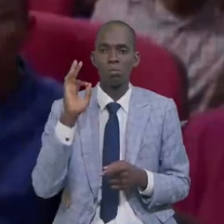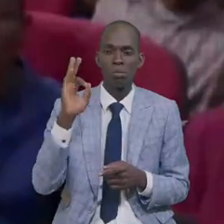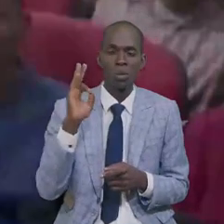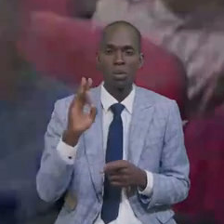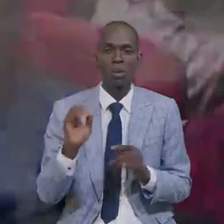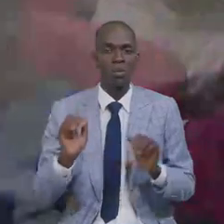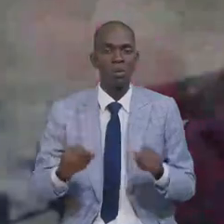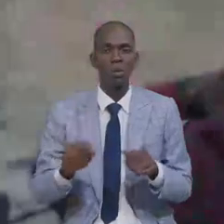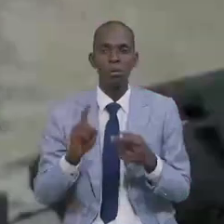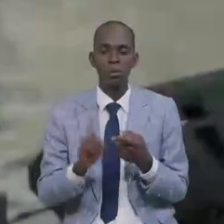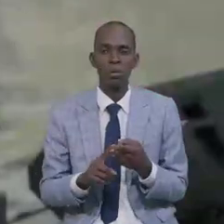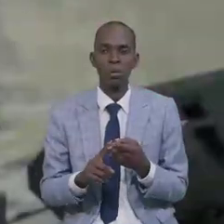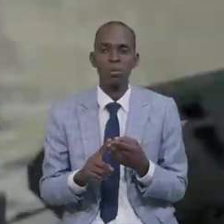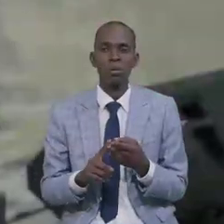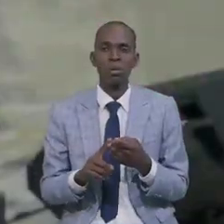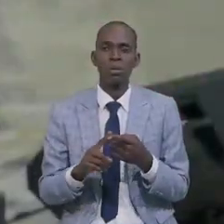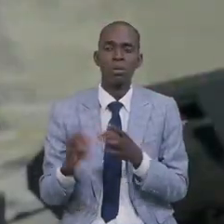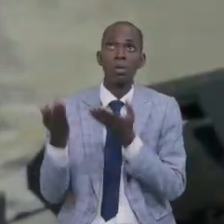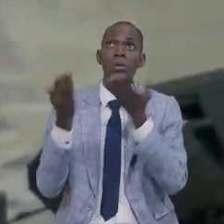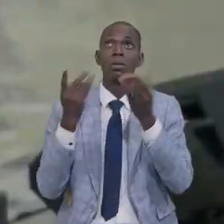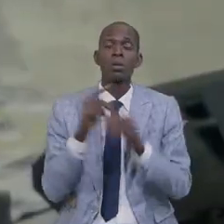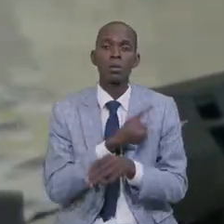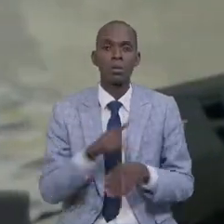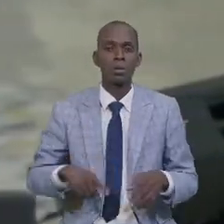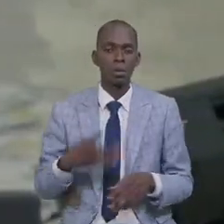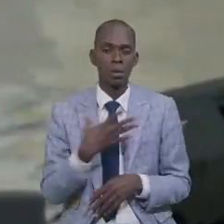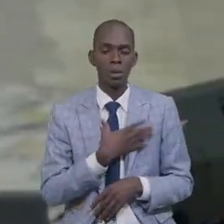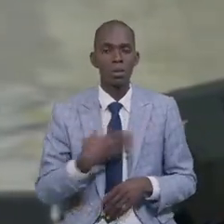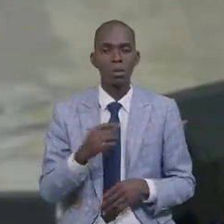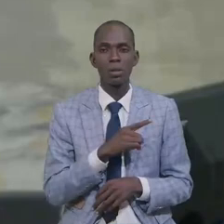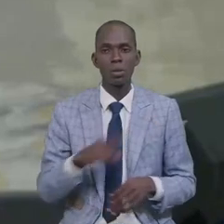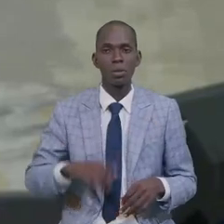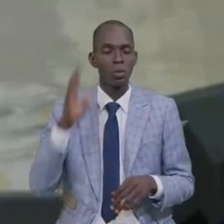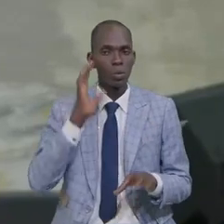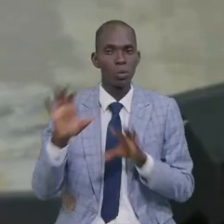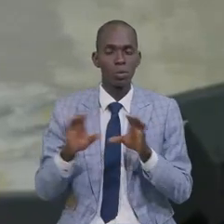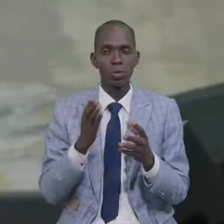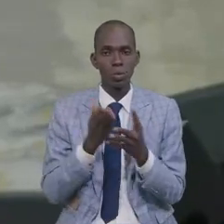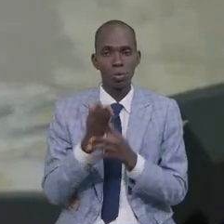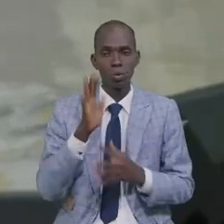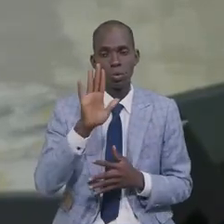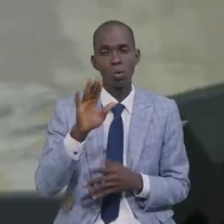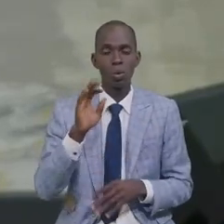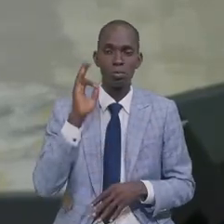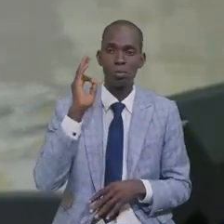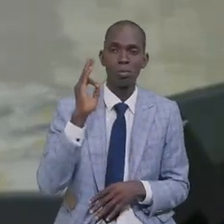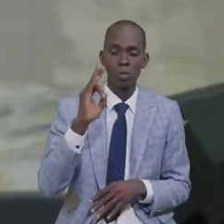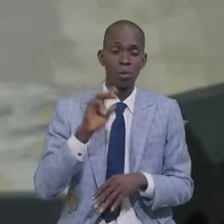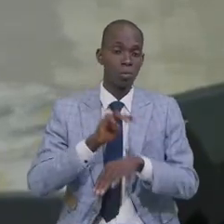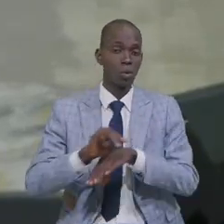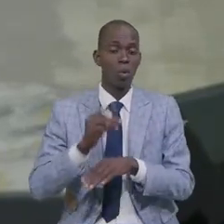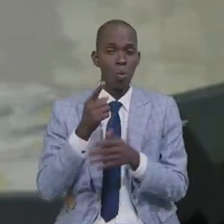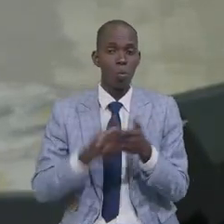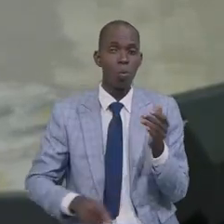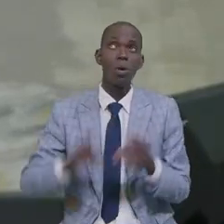servir, disponible pour servir le Seigneur. Et le Seigneur agira à travers ton ministère et fait ce